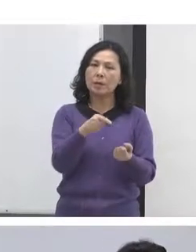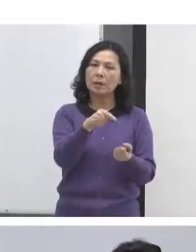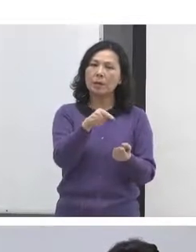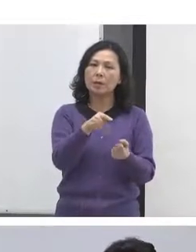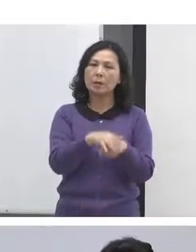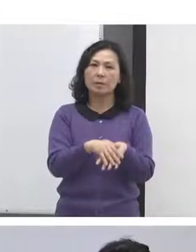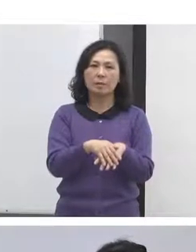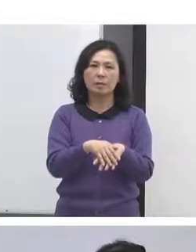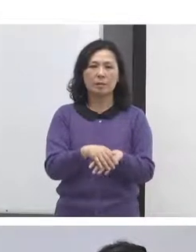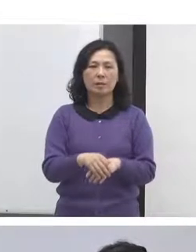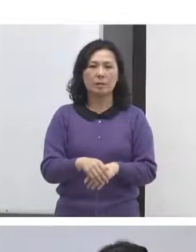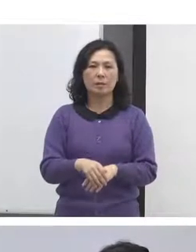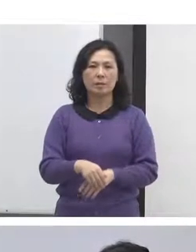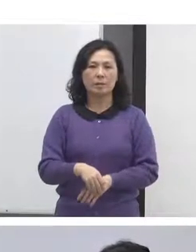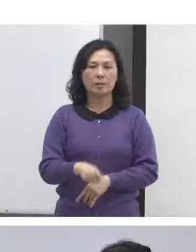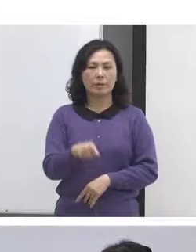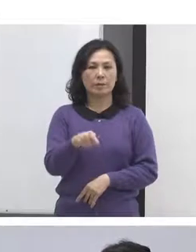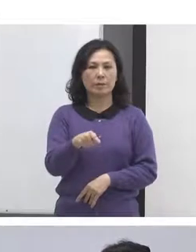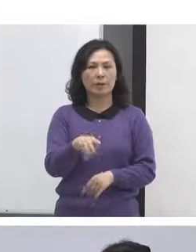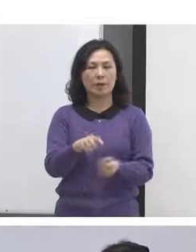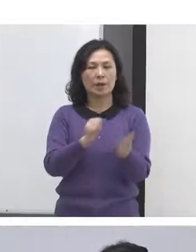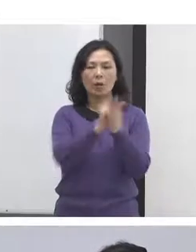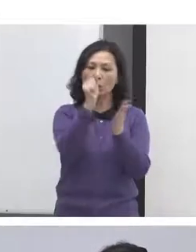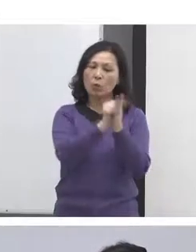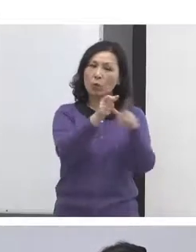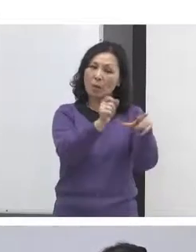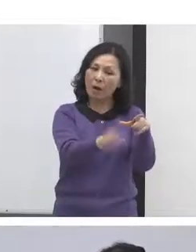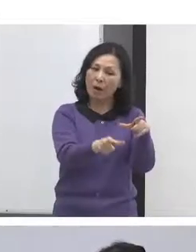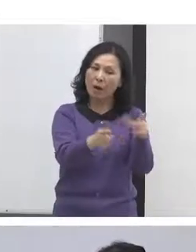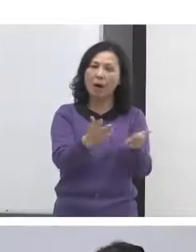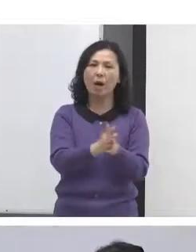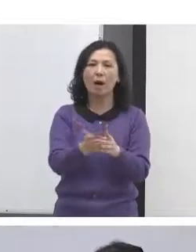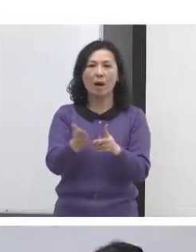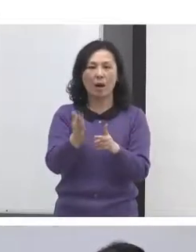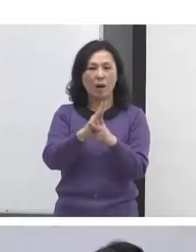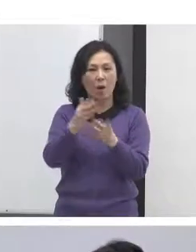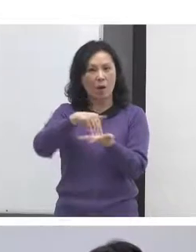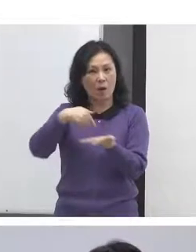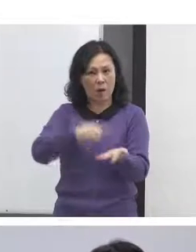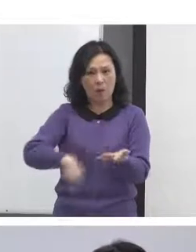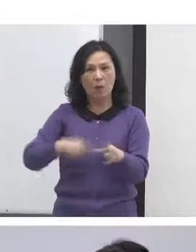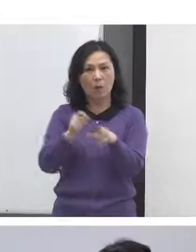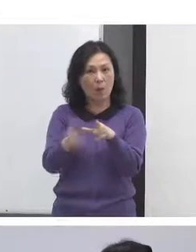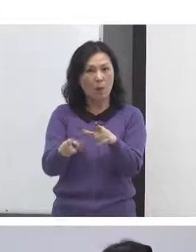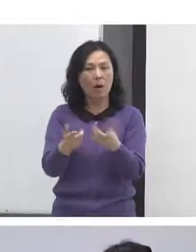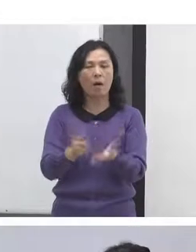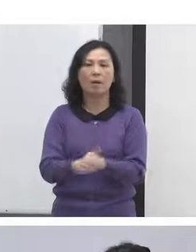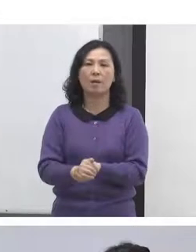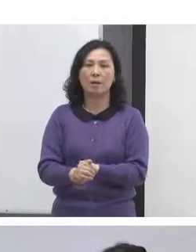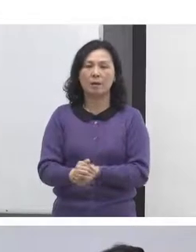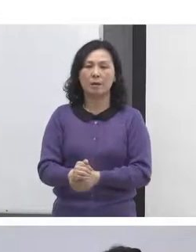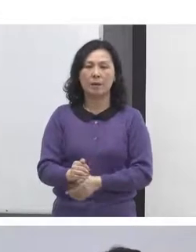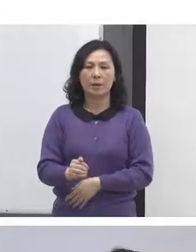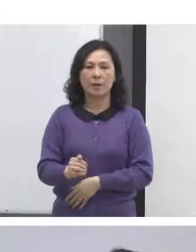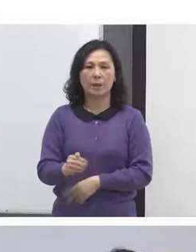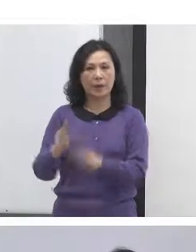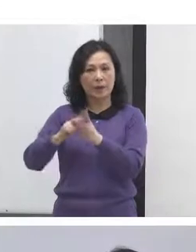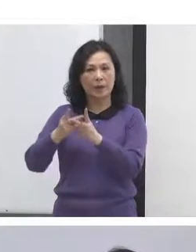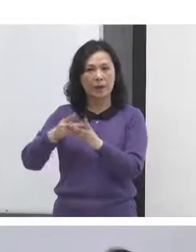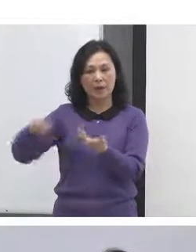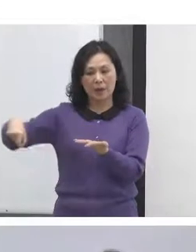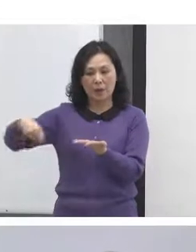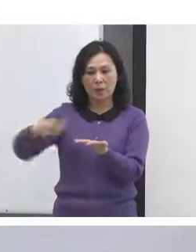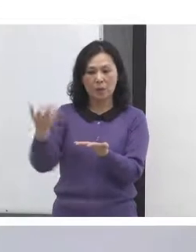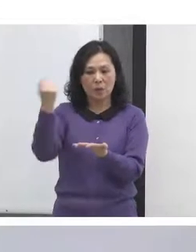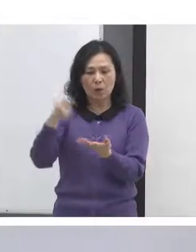哈，就是这个不管是出版商啊，或者是这些软体公司哈，跟著作权连起来的